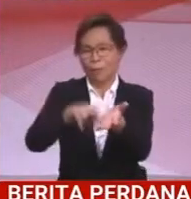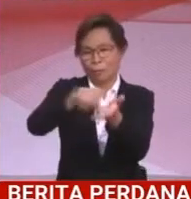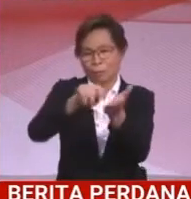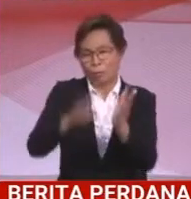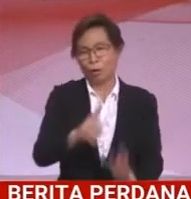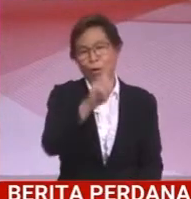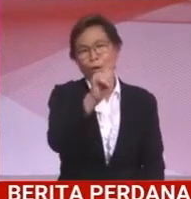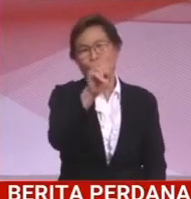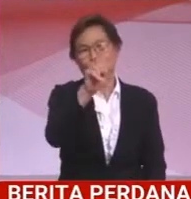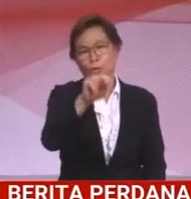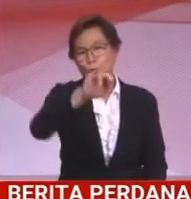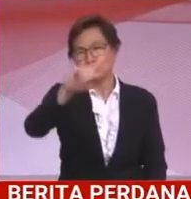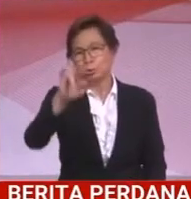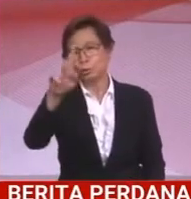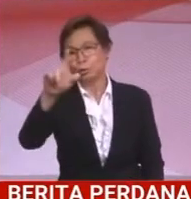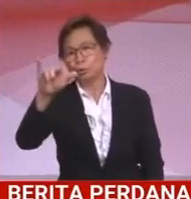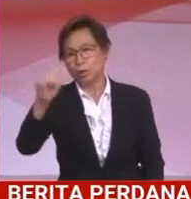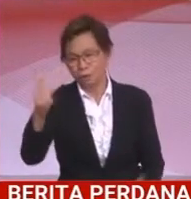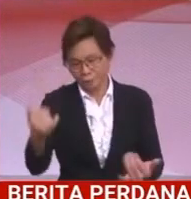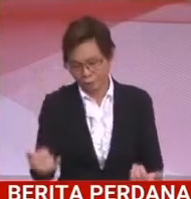Julia Muhammad Tahir.